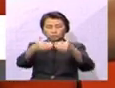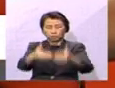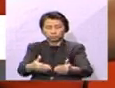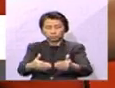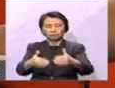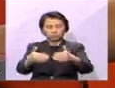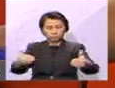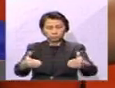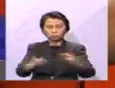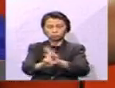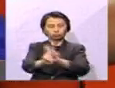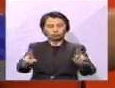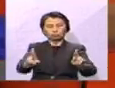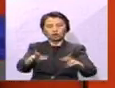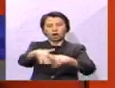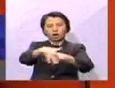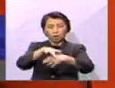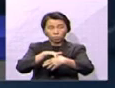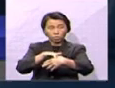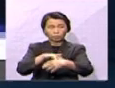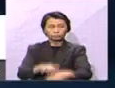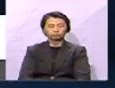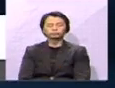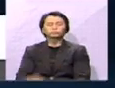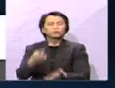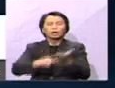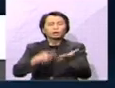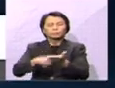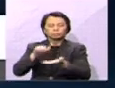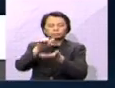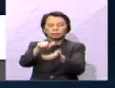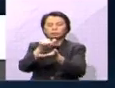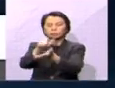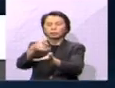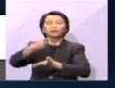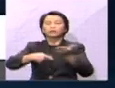tujuan persiapal J buankan